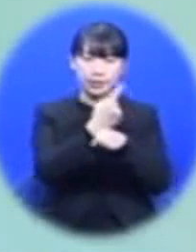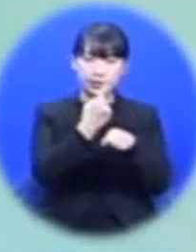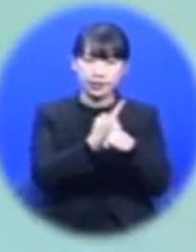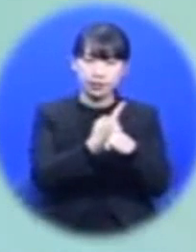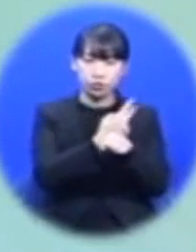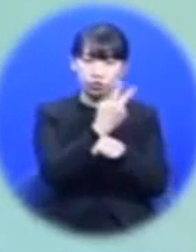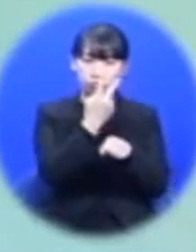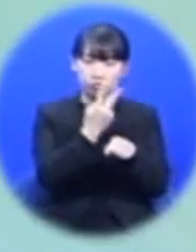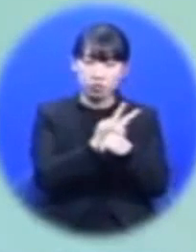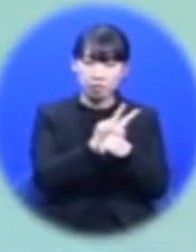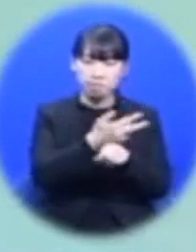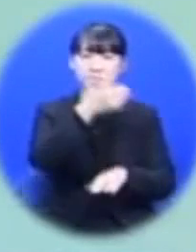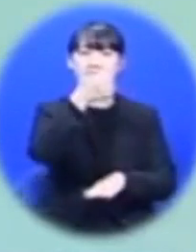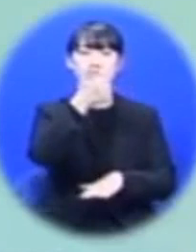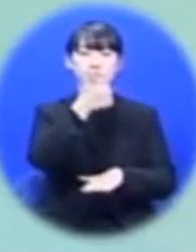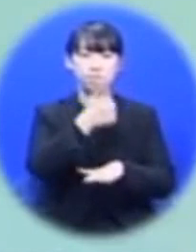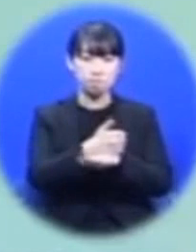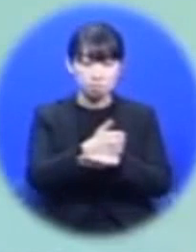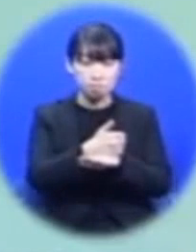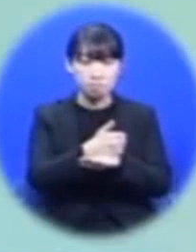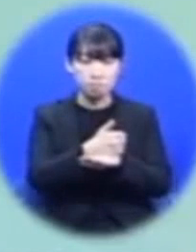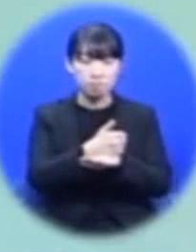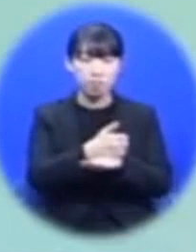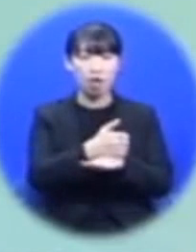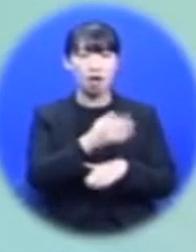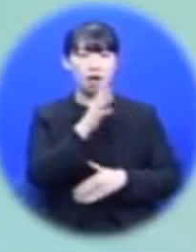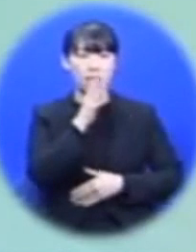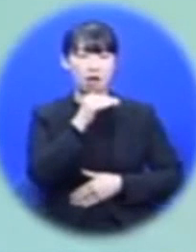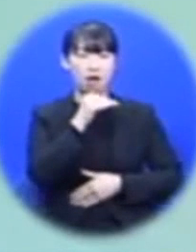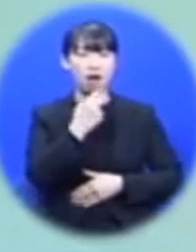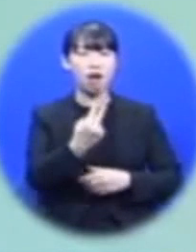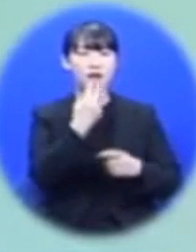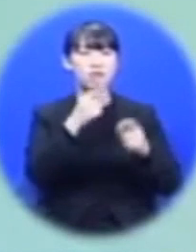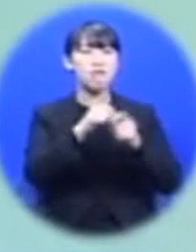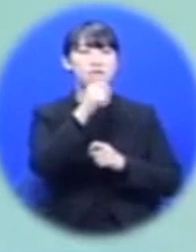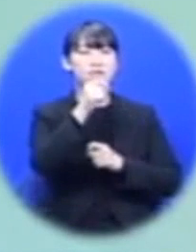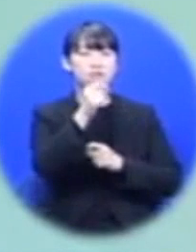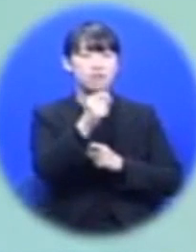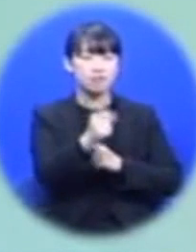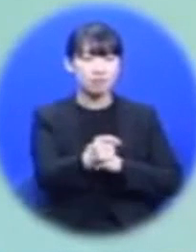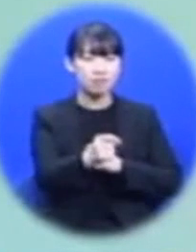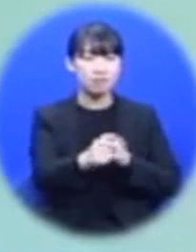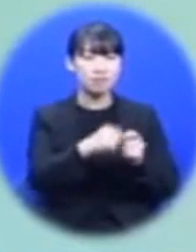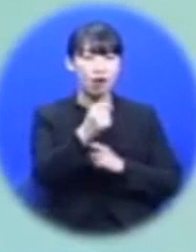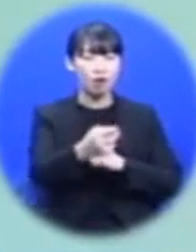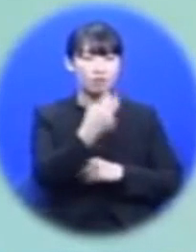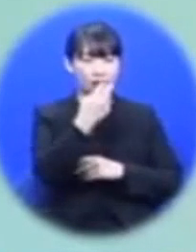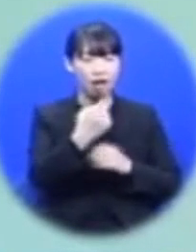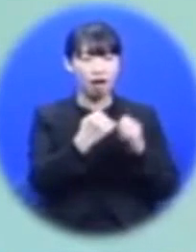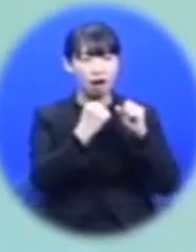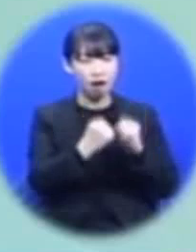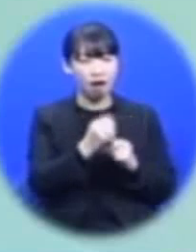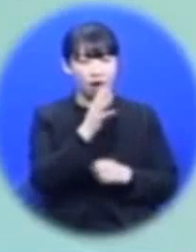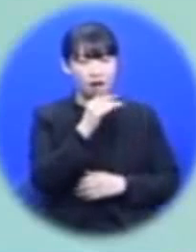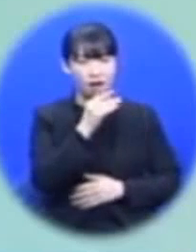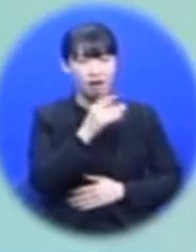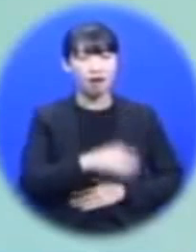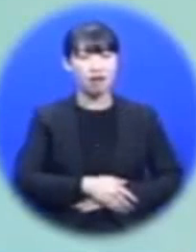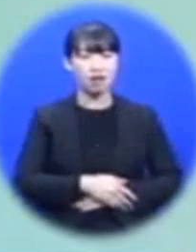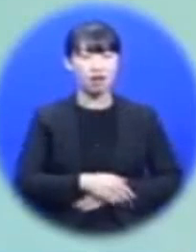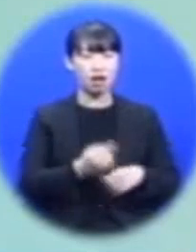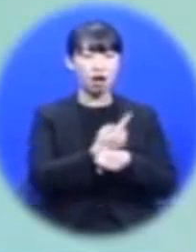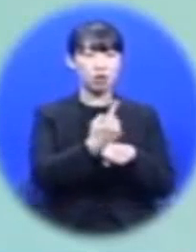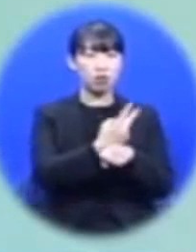시간을 해 보니까 살아 있네 정말 그렇게 한시간 두 시간 상담을 해